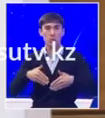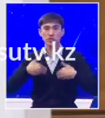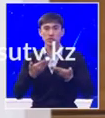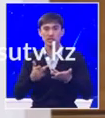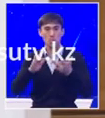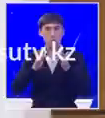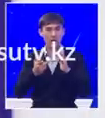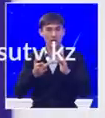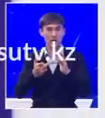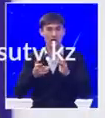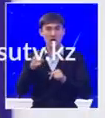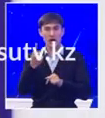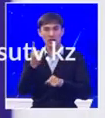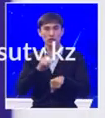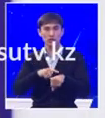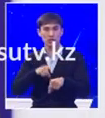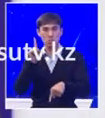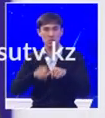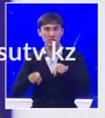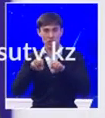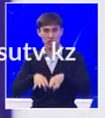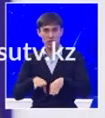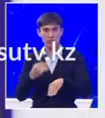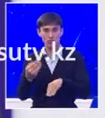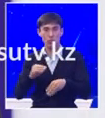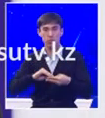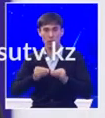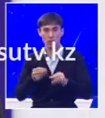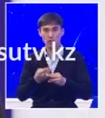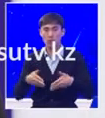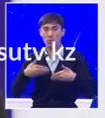течение одного часа решаем ту или иную проблему, с которой к нам обратились.